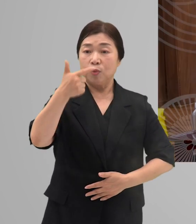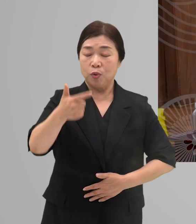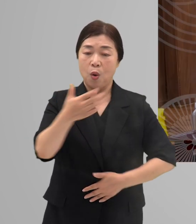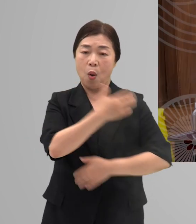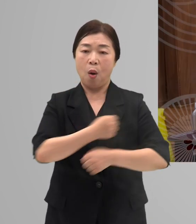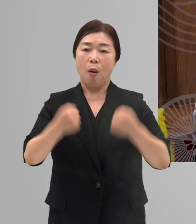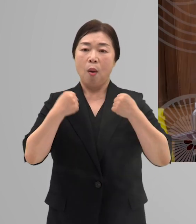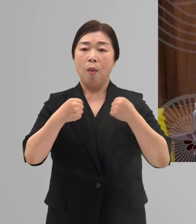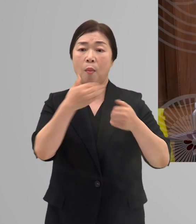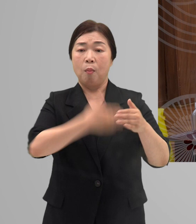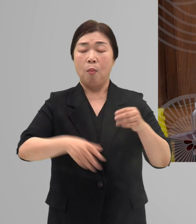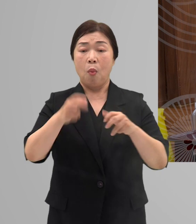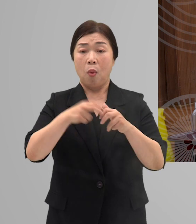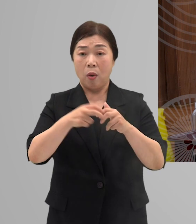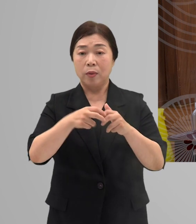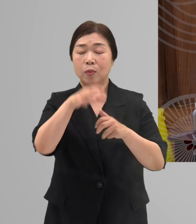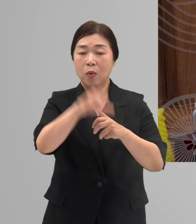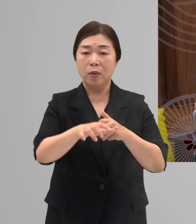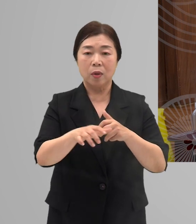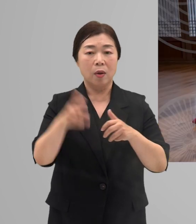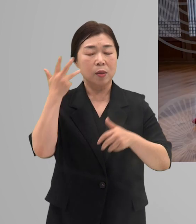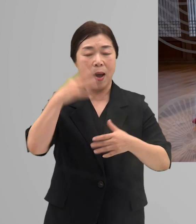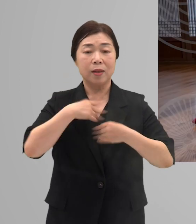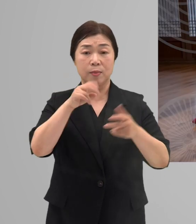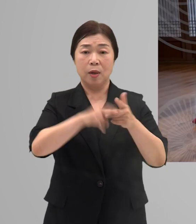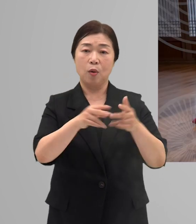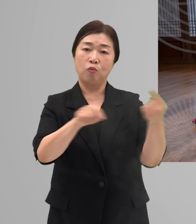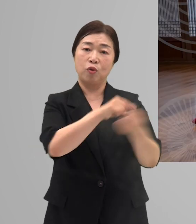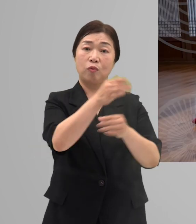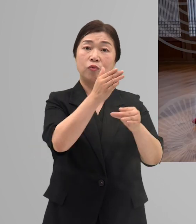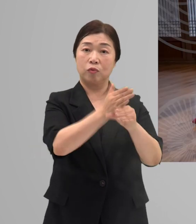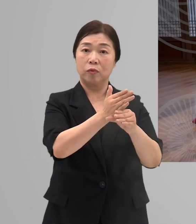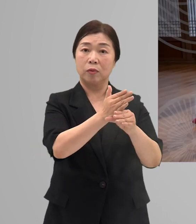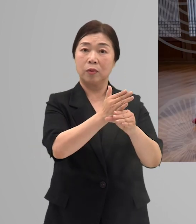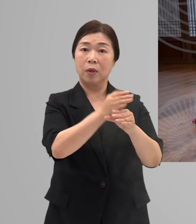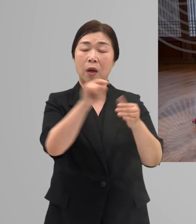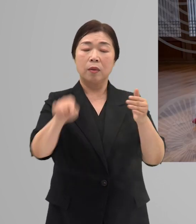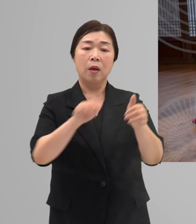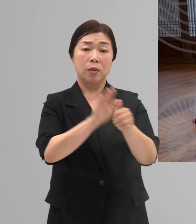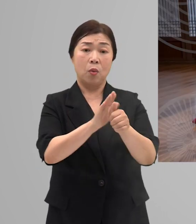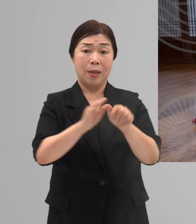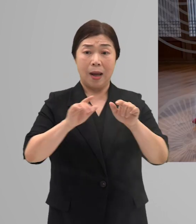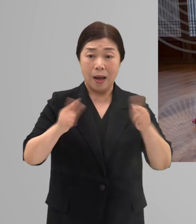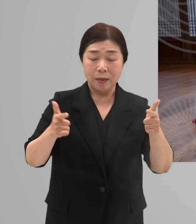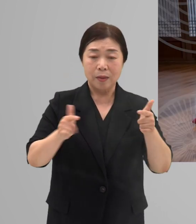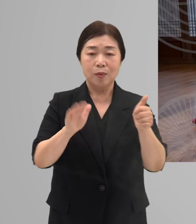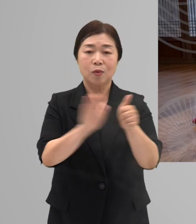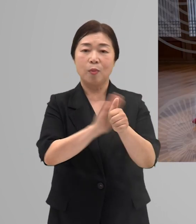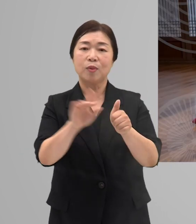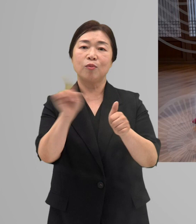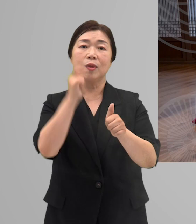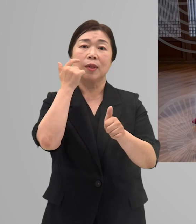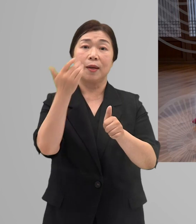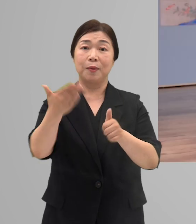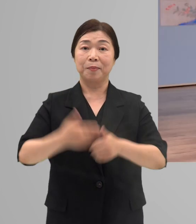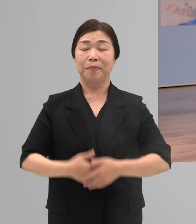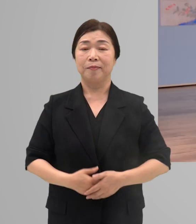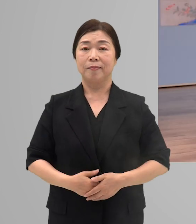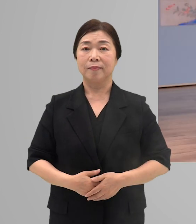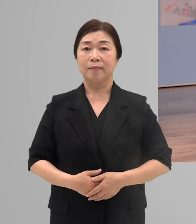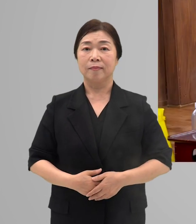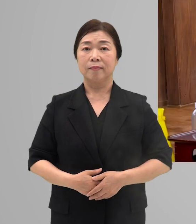등에 치매 안심센터를 설치해 운영하고 있습니다. 다음 중 치매 안심센터에서 지원하지 않는 서비스는